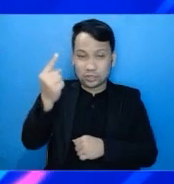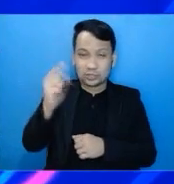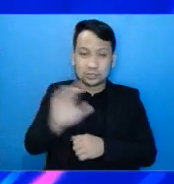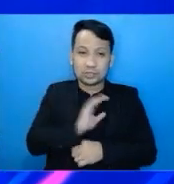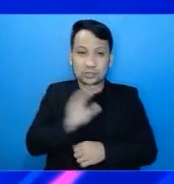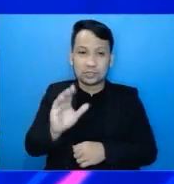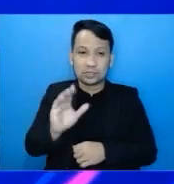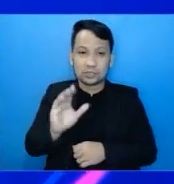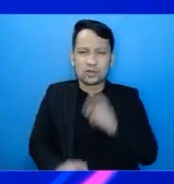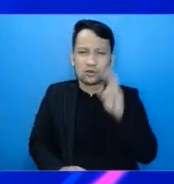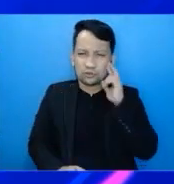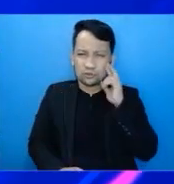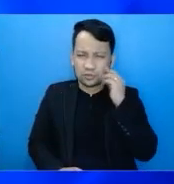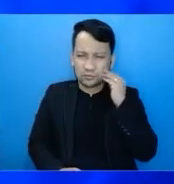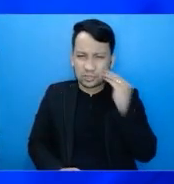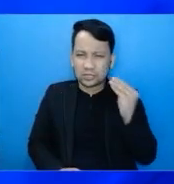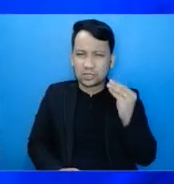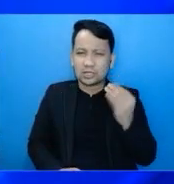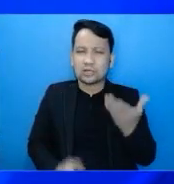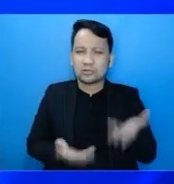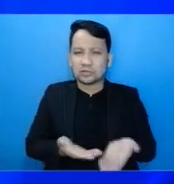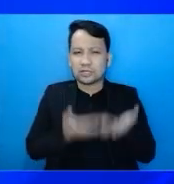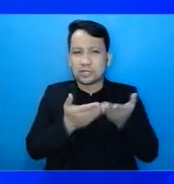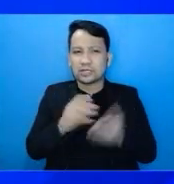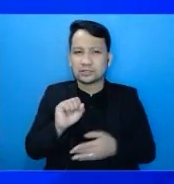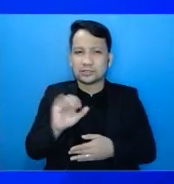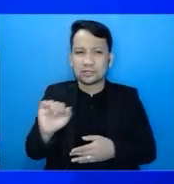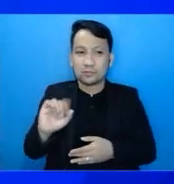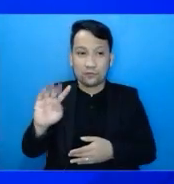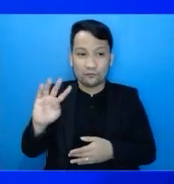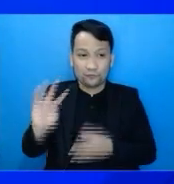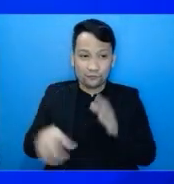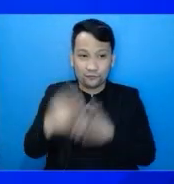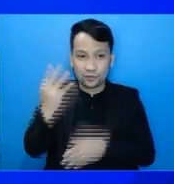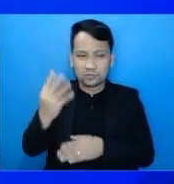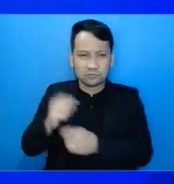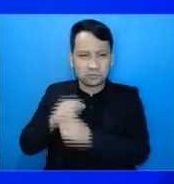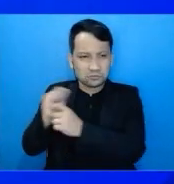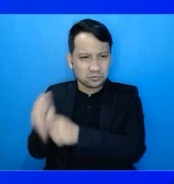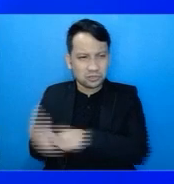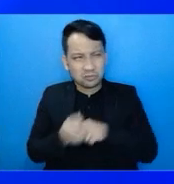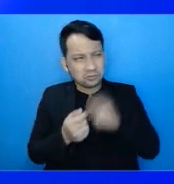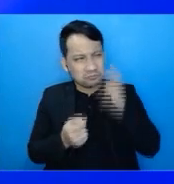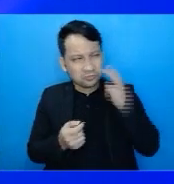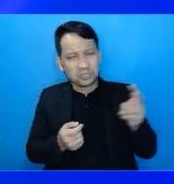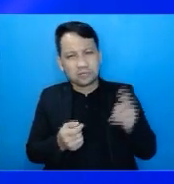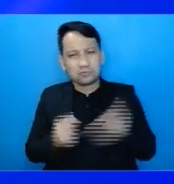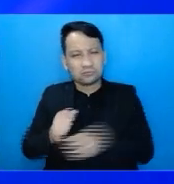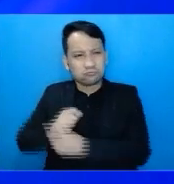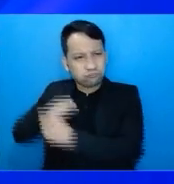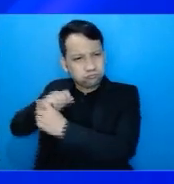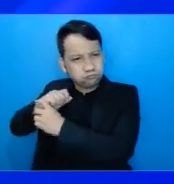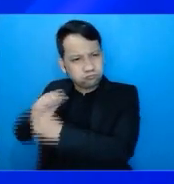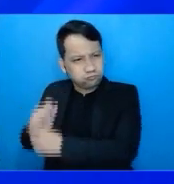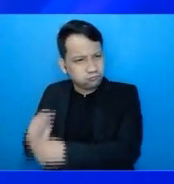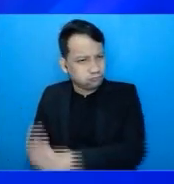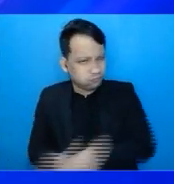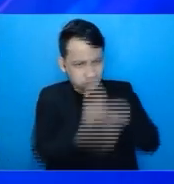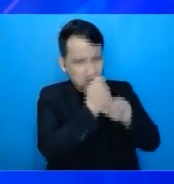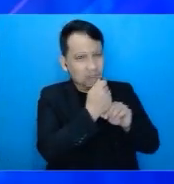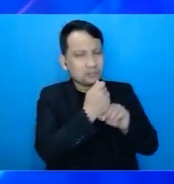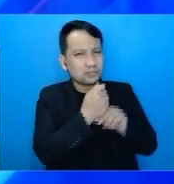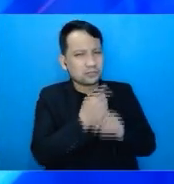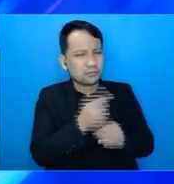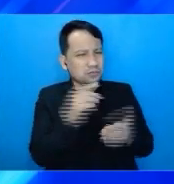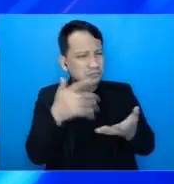Rory McIlroy kay Saso. Sa 4-time champion daw, binasi ni Saso ang kanyang swing na matagal niyang pinag-aaralan. Kaya